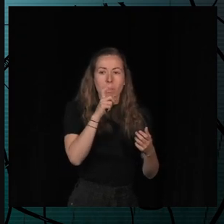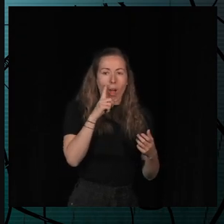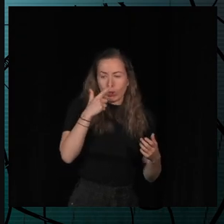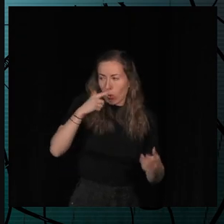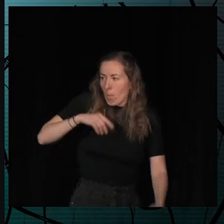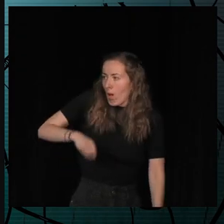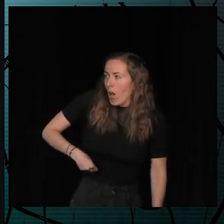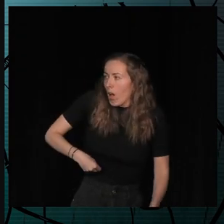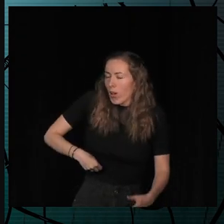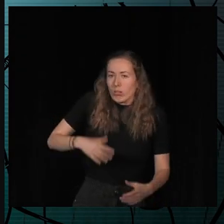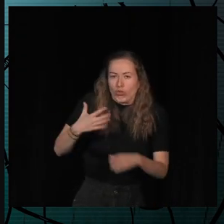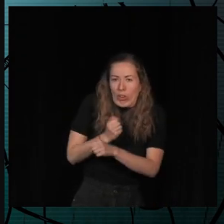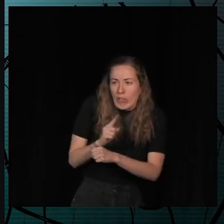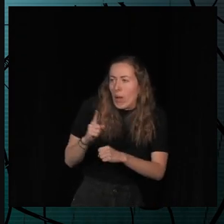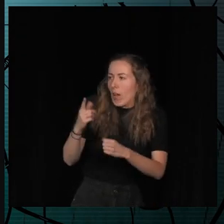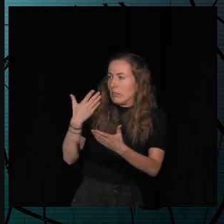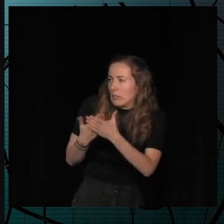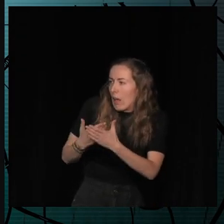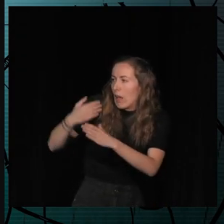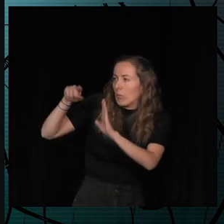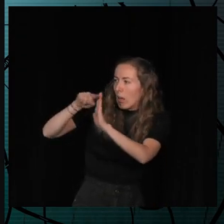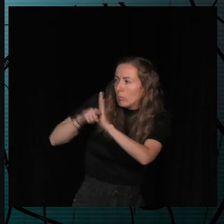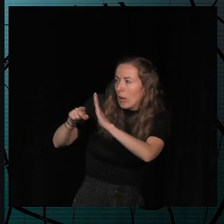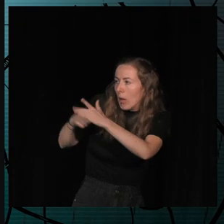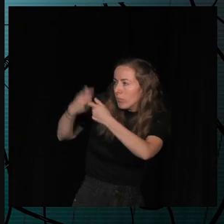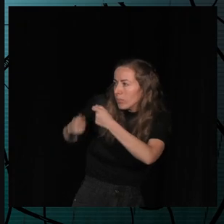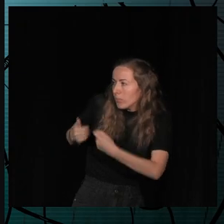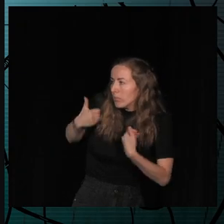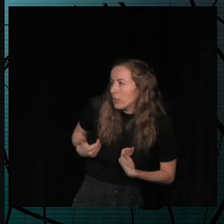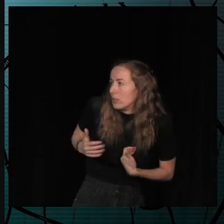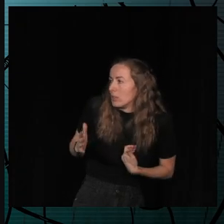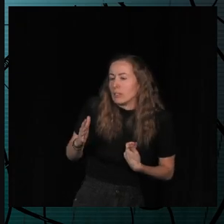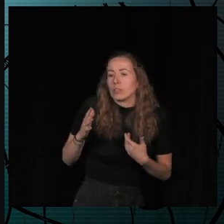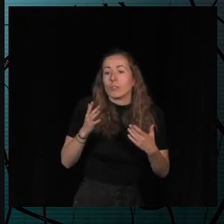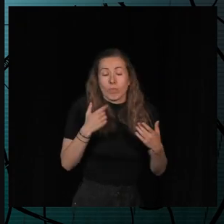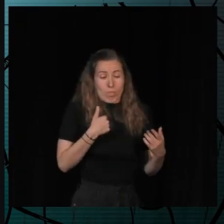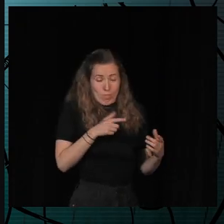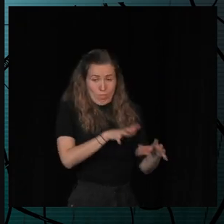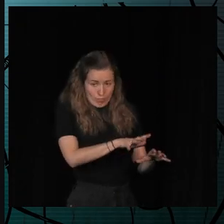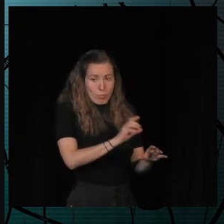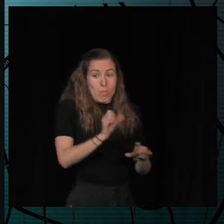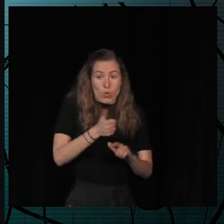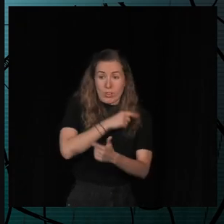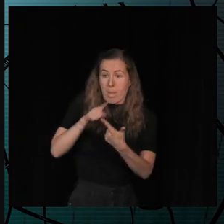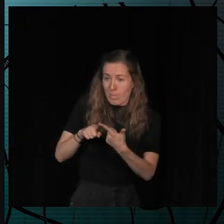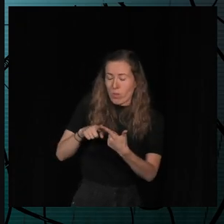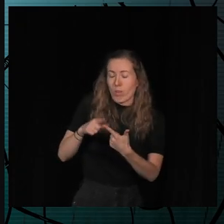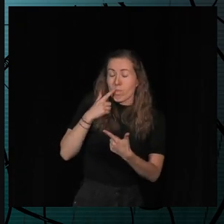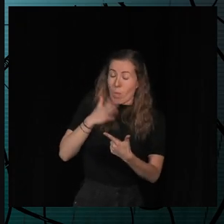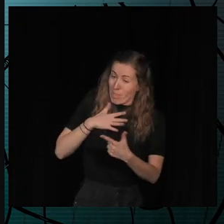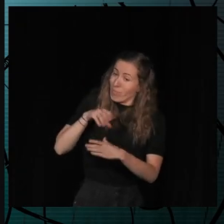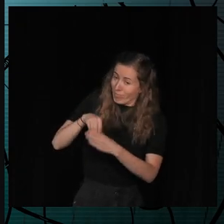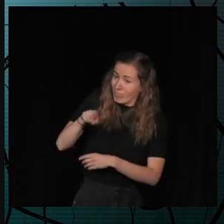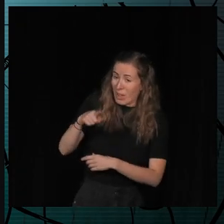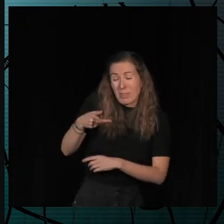coupable de ne pas être à la hauteur de ce qu'on exige d'eux et puis moi c'est ce que je tente de faire c'est plus long c'est ce qu'on appelle du soutien à la parentalité